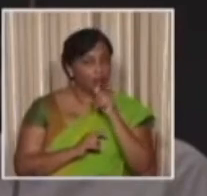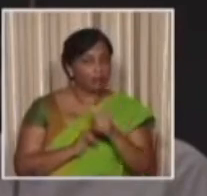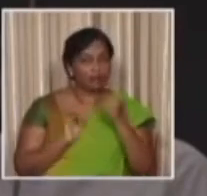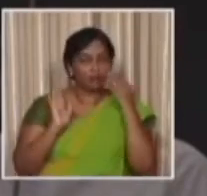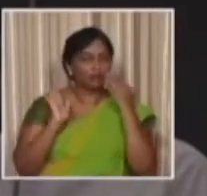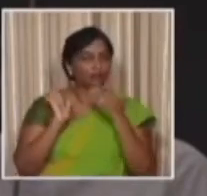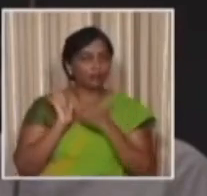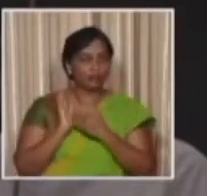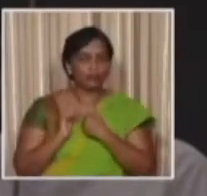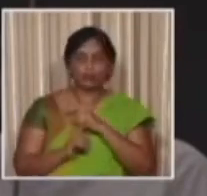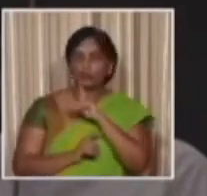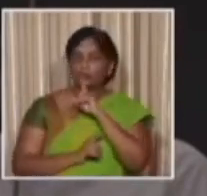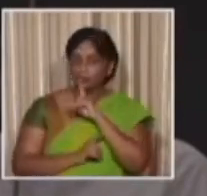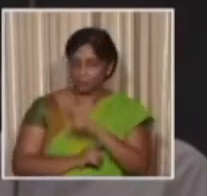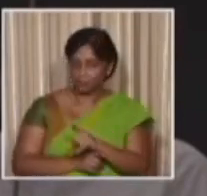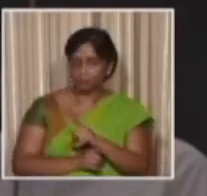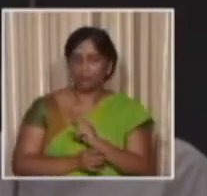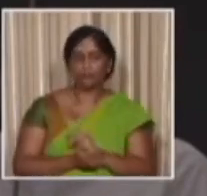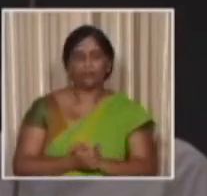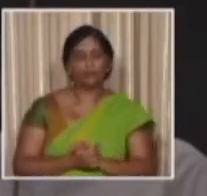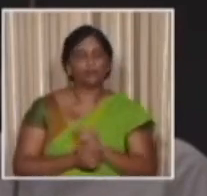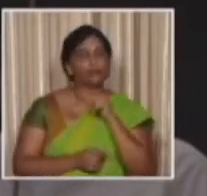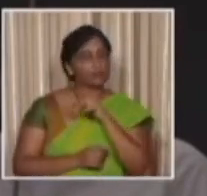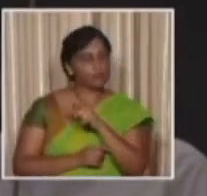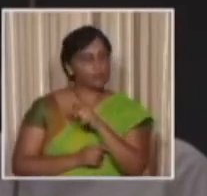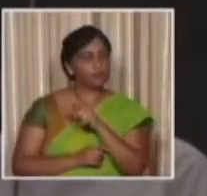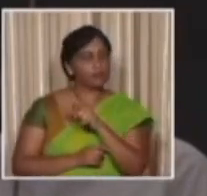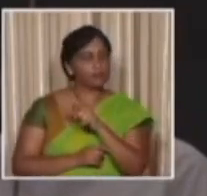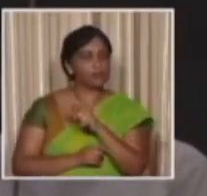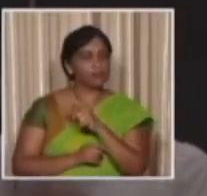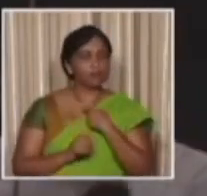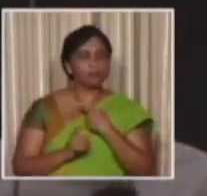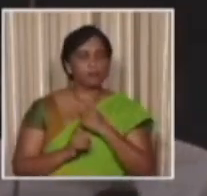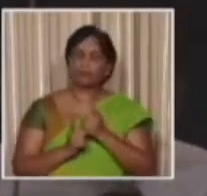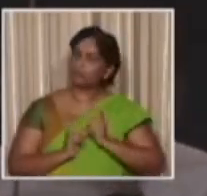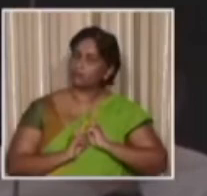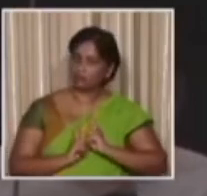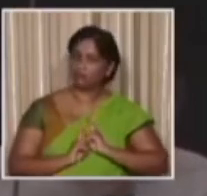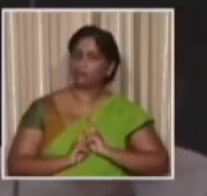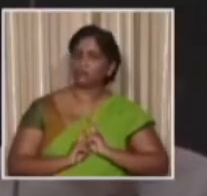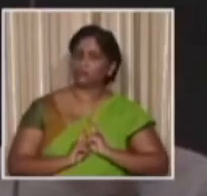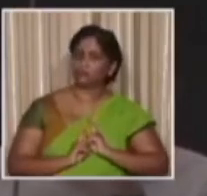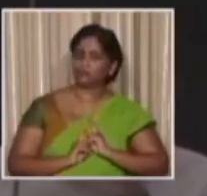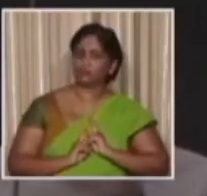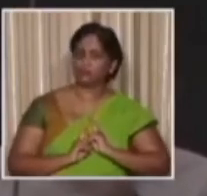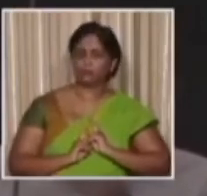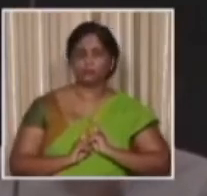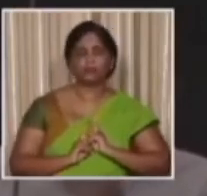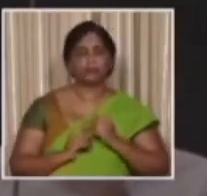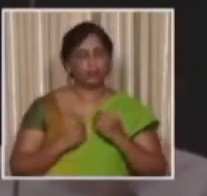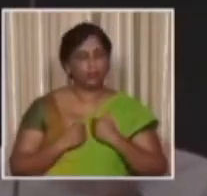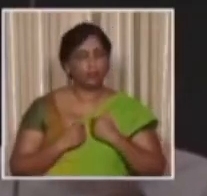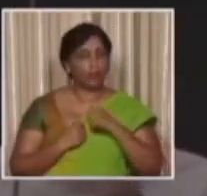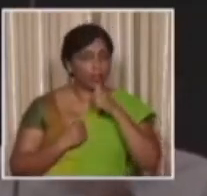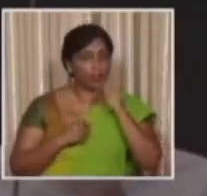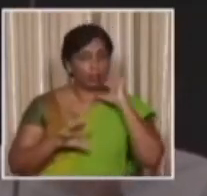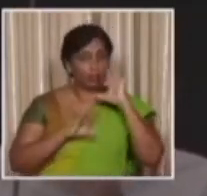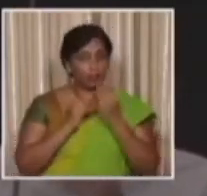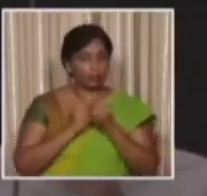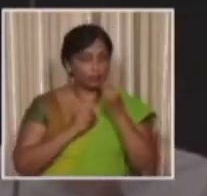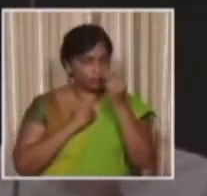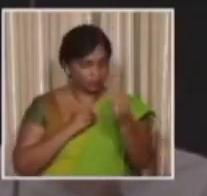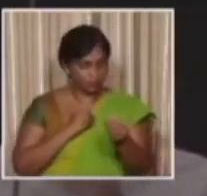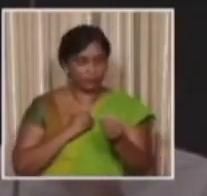ஆரம்பத்தில் அவர் இருந்த நிலைப்பாட்டிலிருந்து ஆதாரபூர்வமான தகவல்கள் அவரை அணுகி அவருடன் பேசிய காரணத்தினால் அந்த விடயங்களை அவர் உணர்ந்து